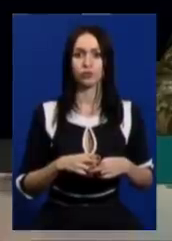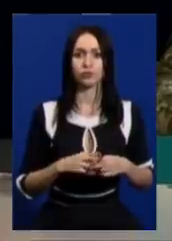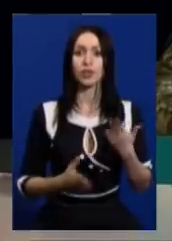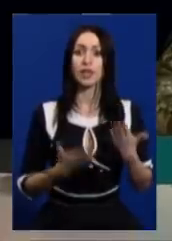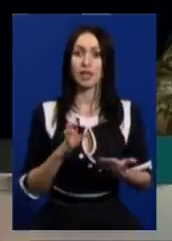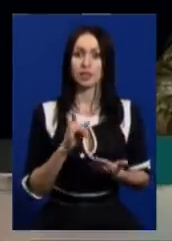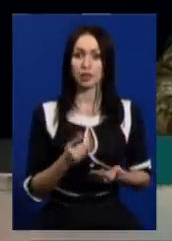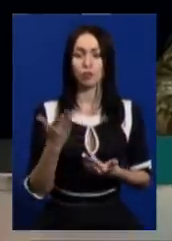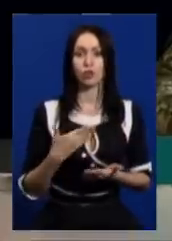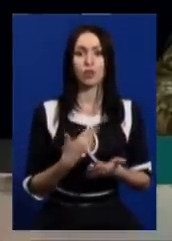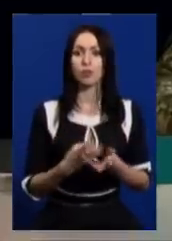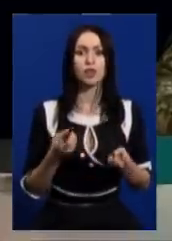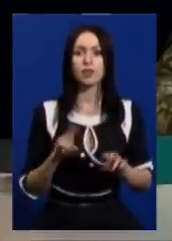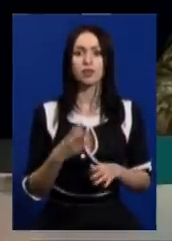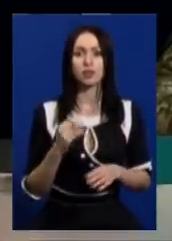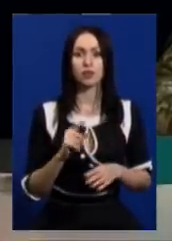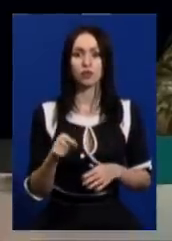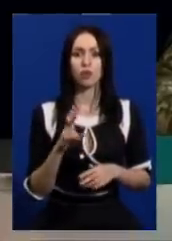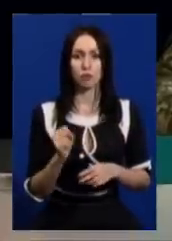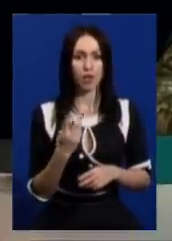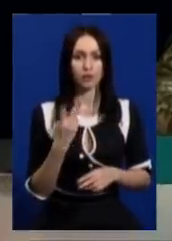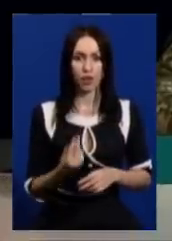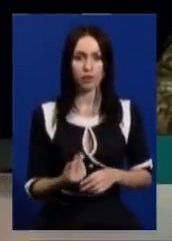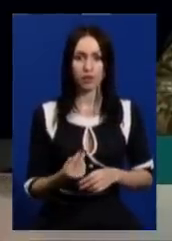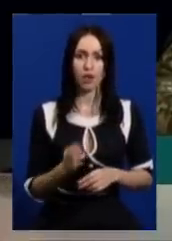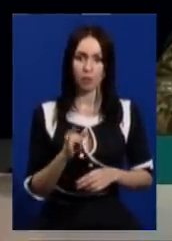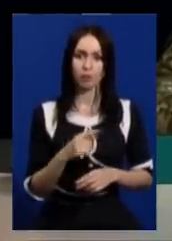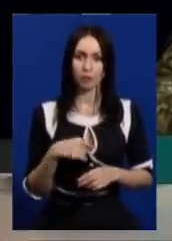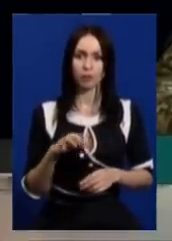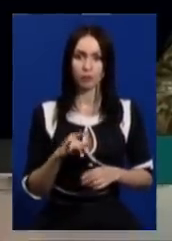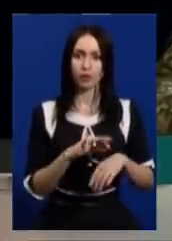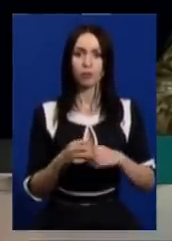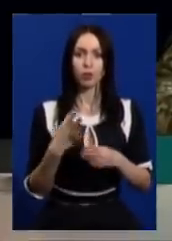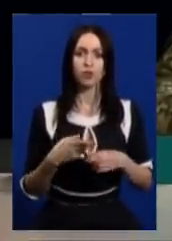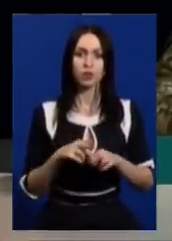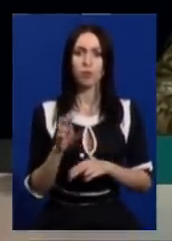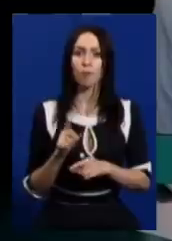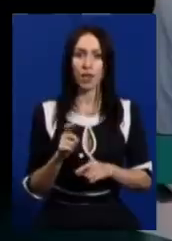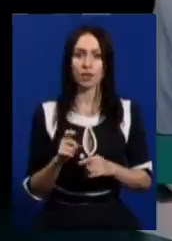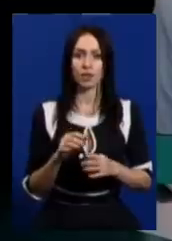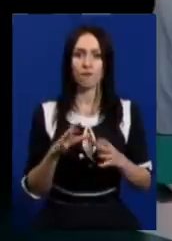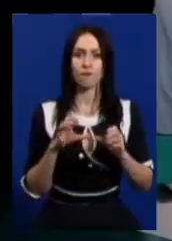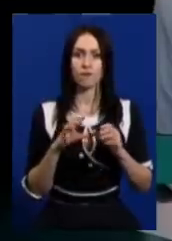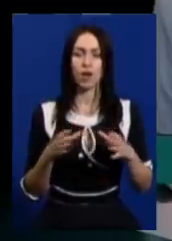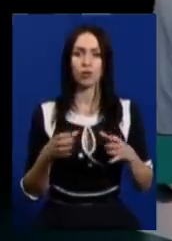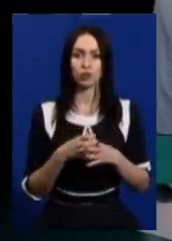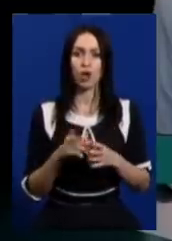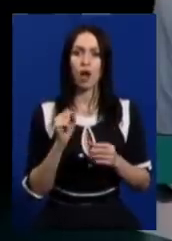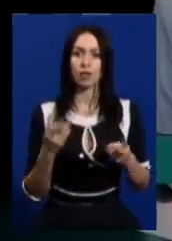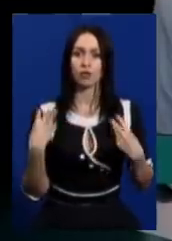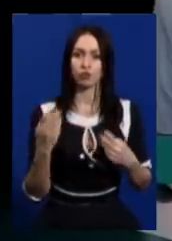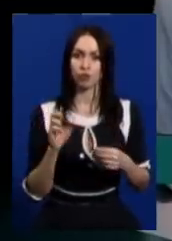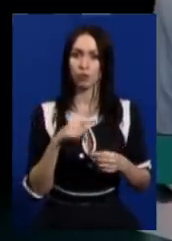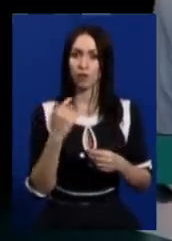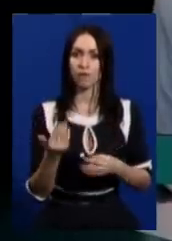Якби я, допустим, не залишився ще там на два дні, мы бы признали просто технику без вооружения. А начальник штаба посоветовал, говорит, вы